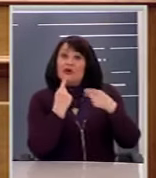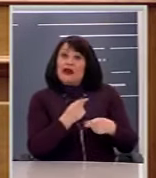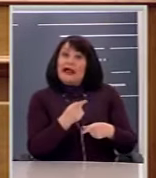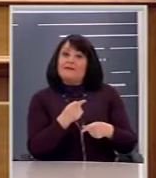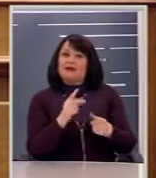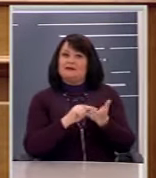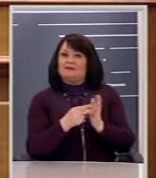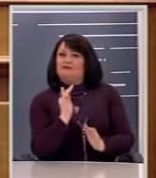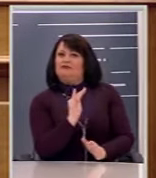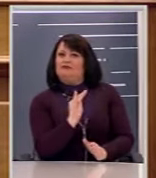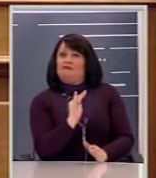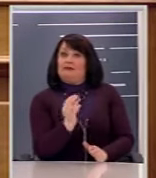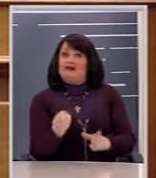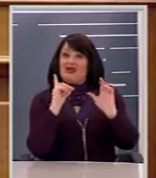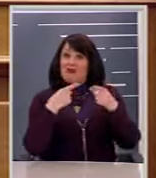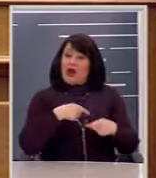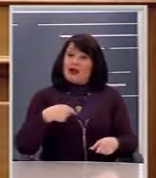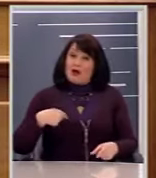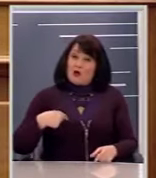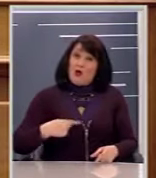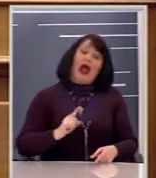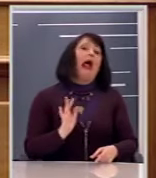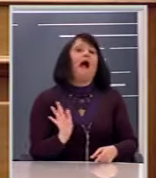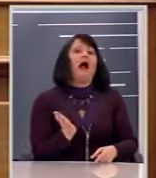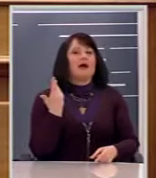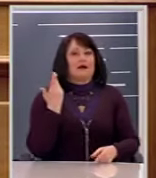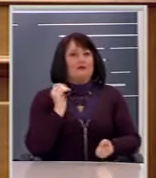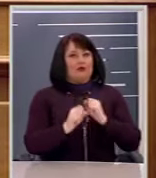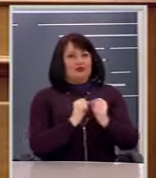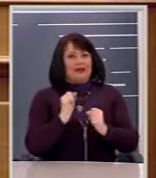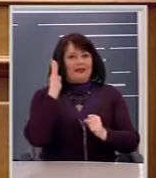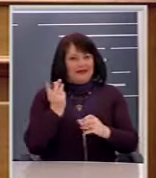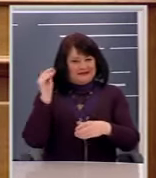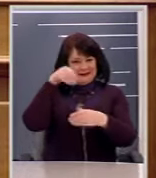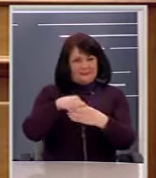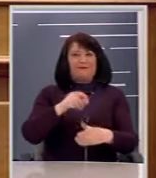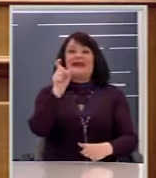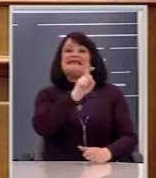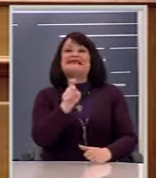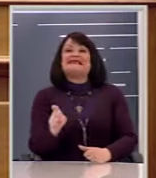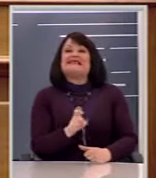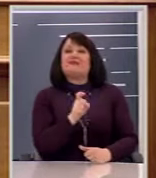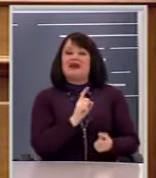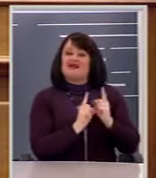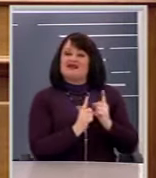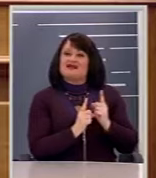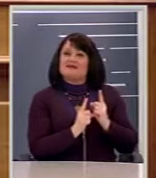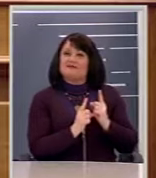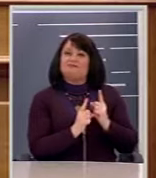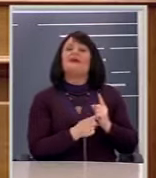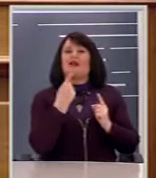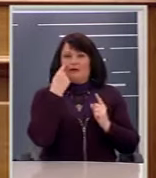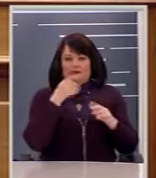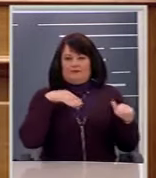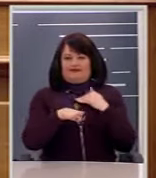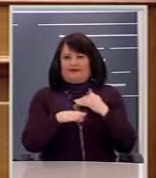προειδοποιεί την ηγεσία της Νέας Δημοκρατίας ότι αν επιχειρηθεί η εμπλοκή της στην υπόθεση της Siemens με γαλάζια συμφωνία, θα υπάρξει με